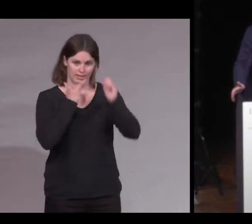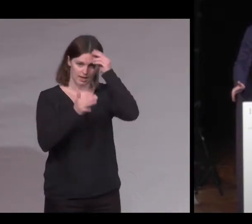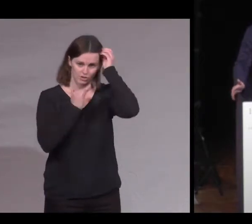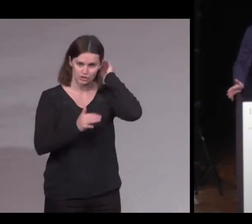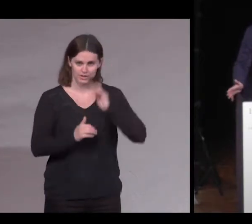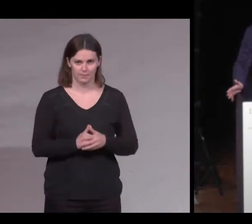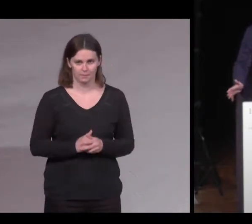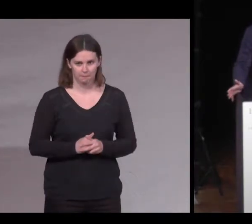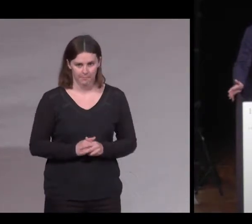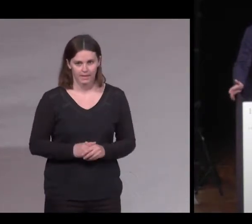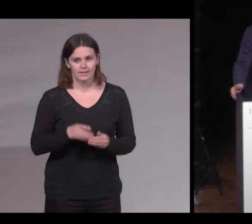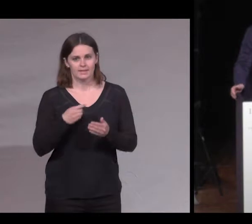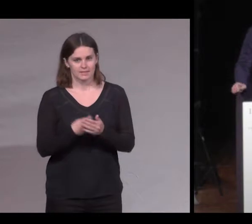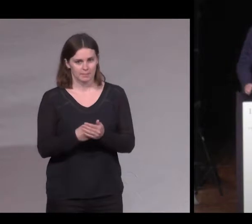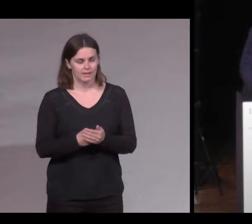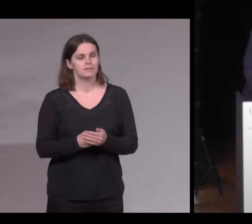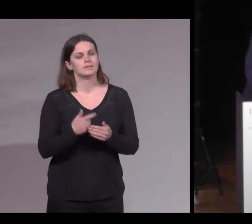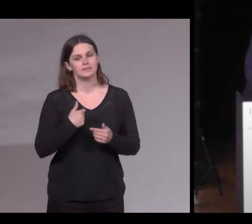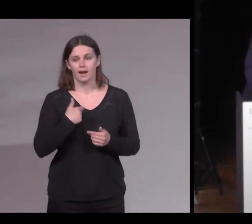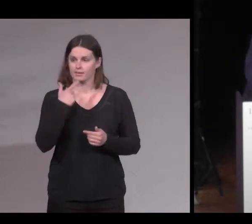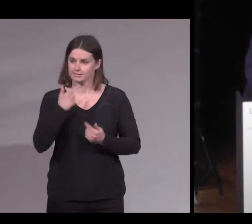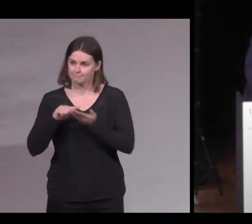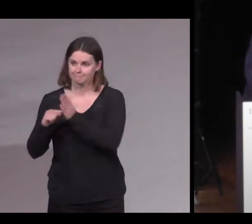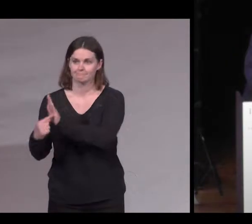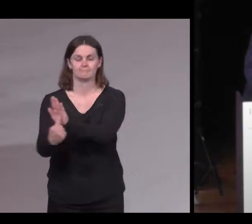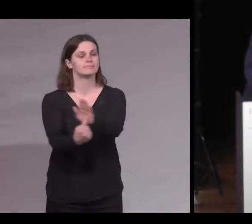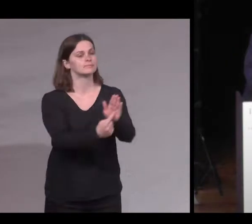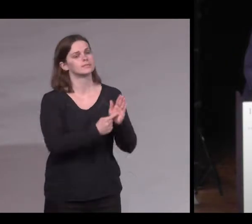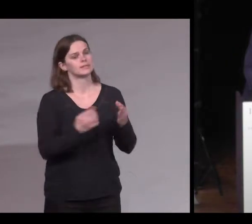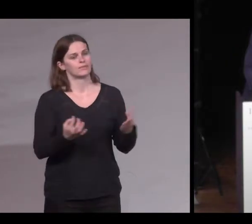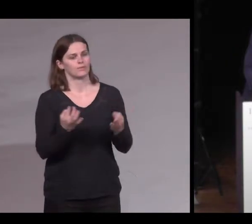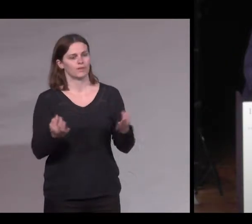ukázka toho, jak se blízká budoucnost stává současností.